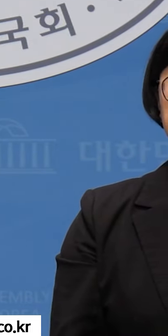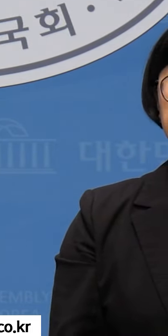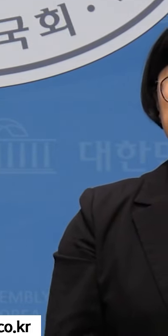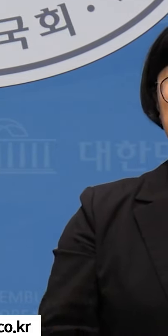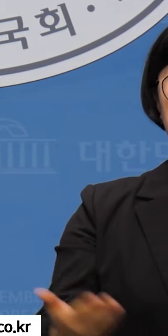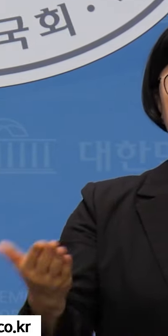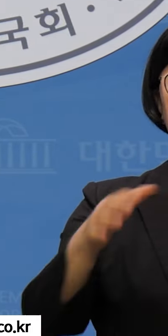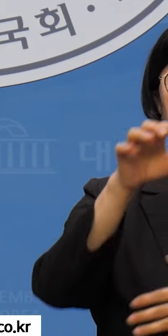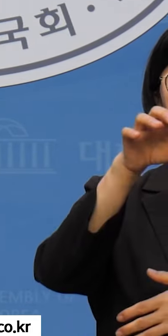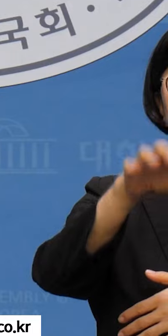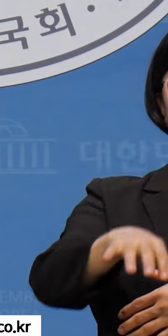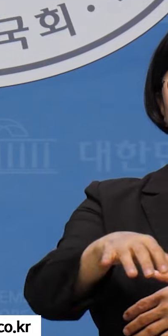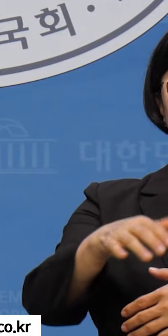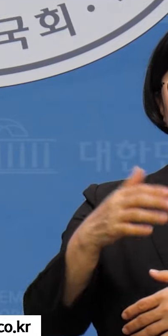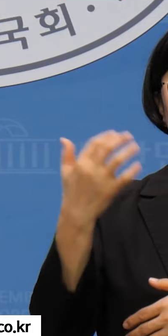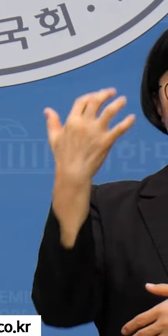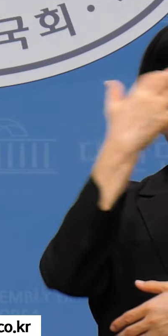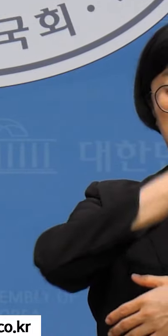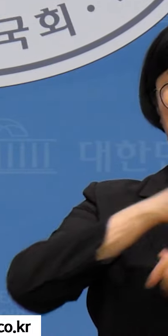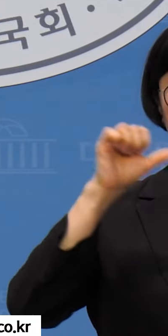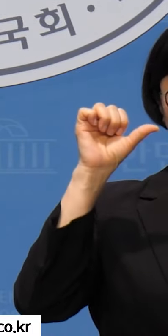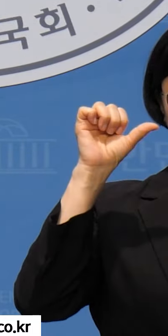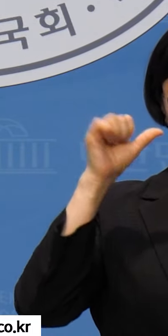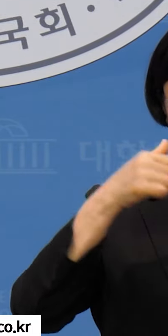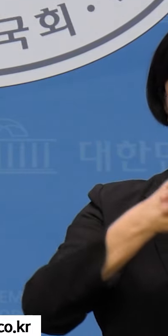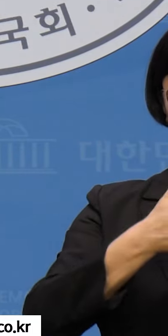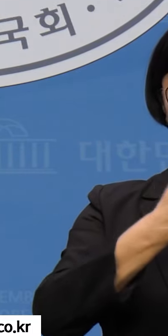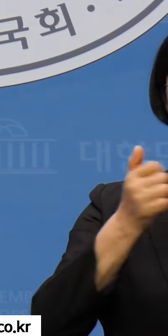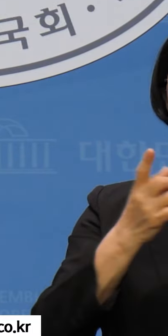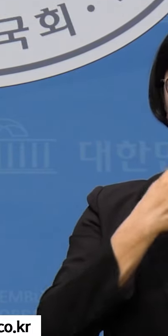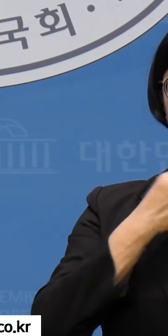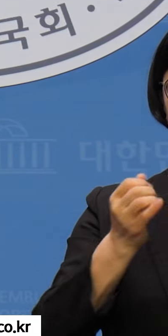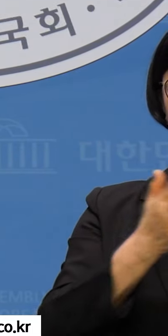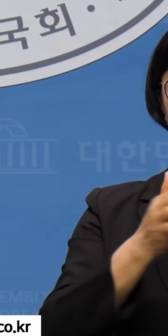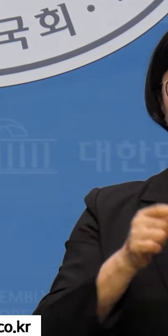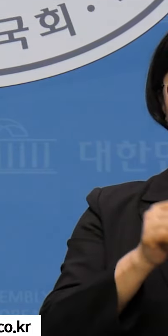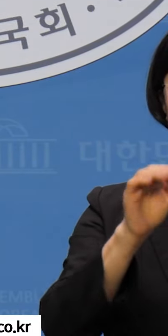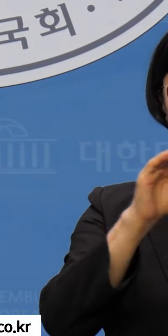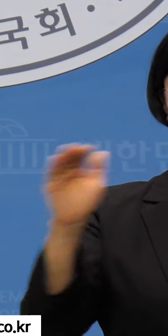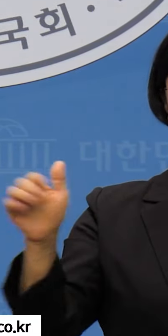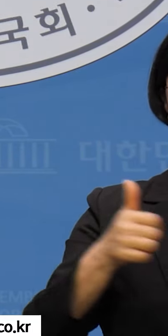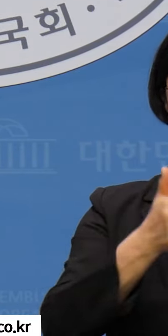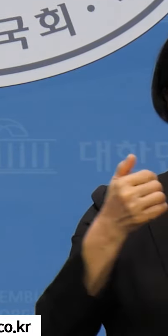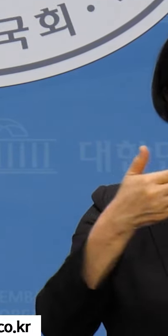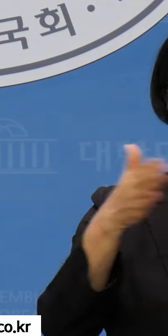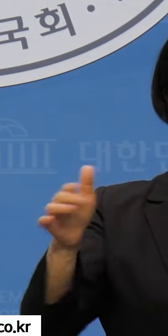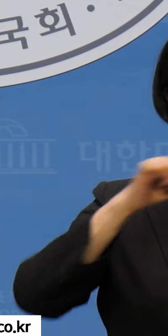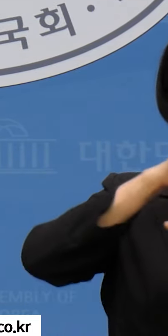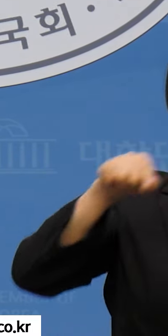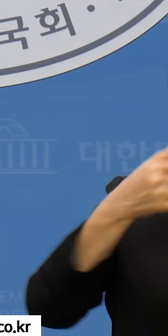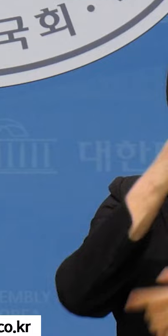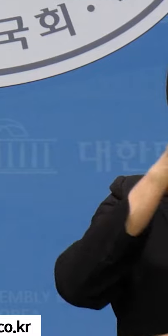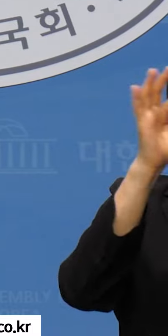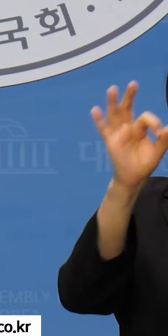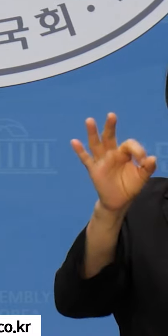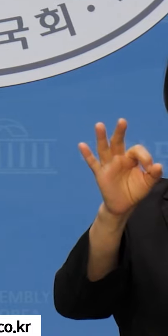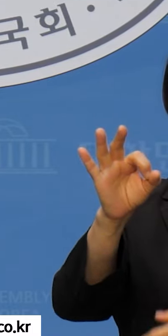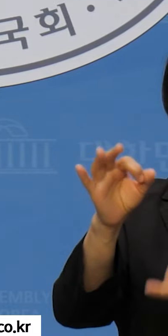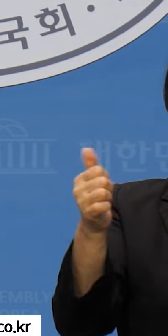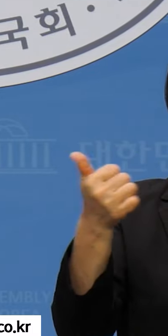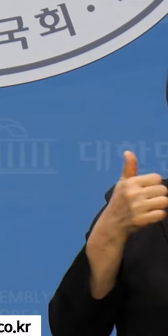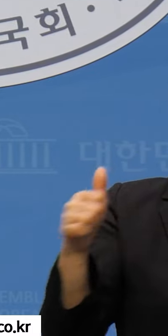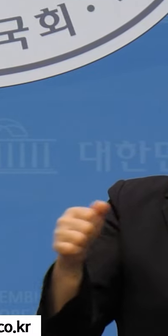1턴의 성차별 성희롱 상담을 24년간 이어온 고용평등 상담실 운영 예산,